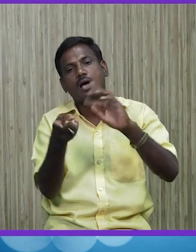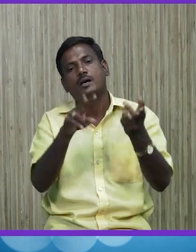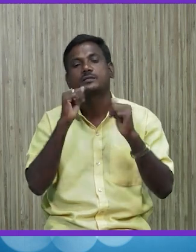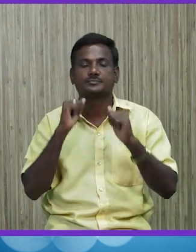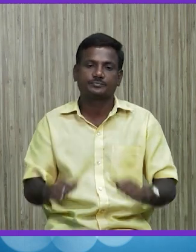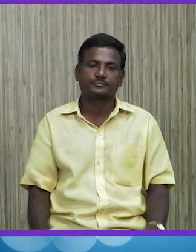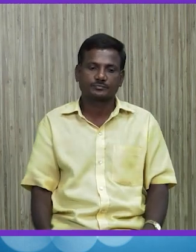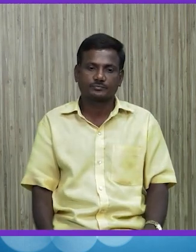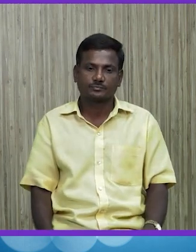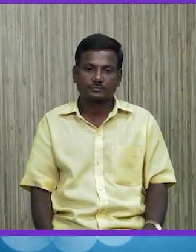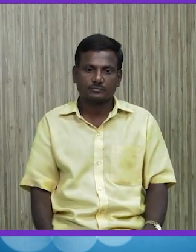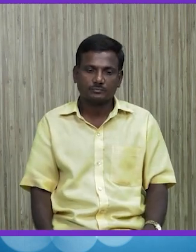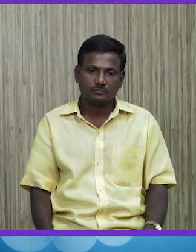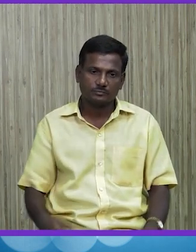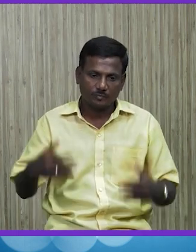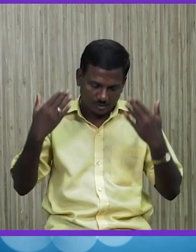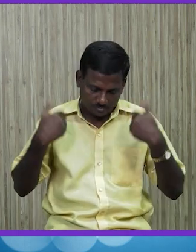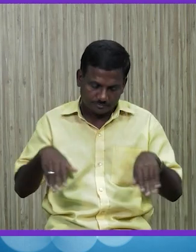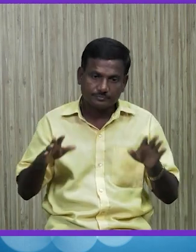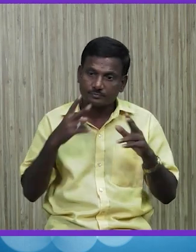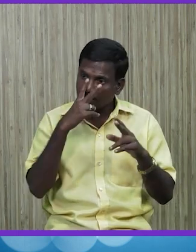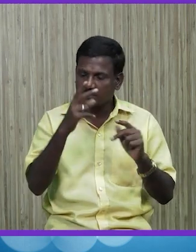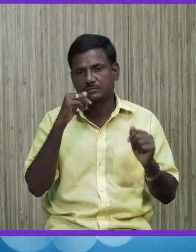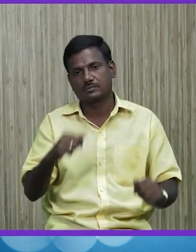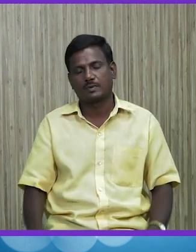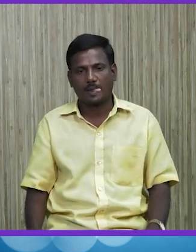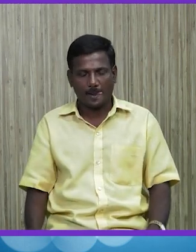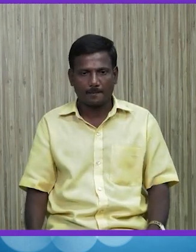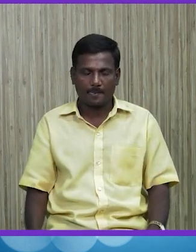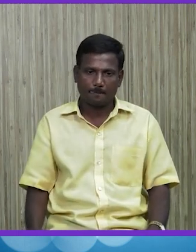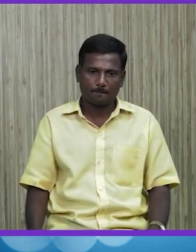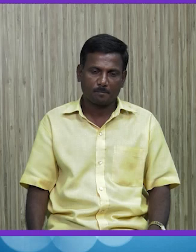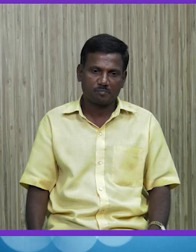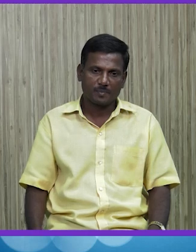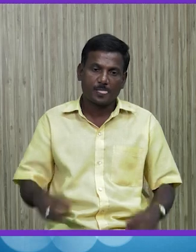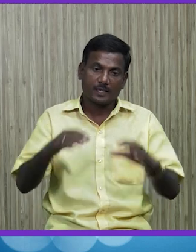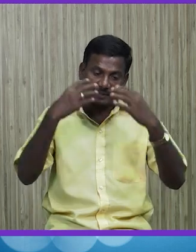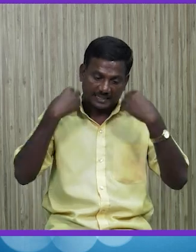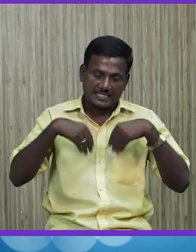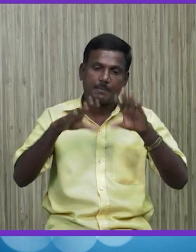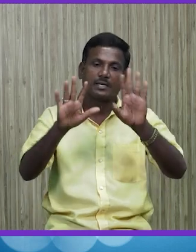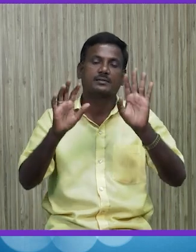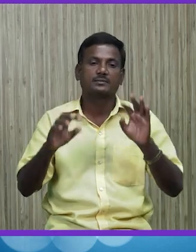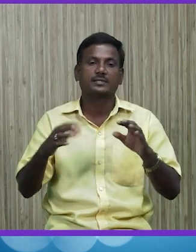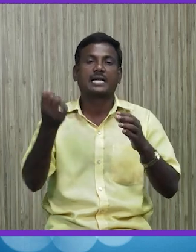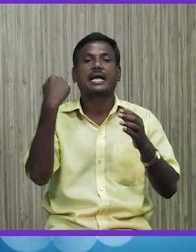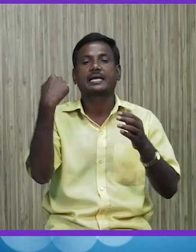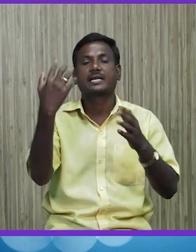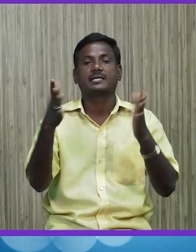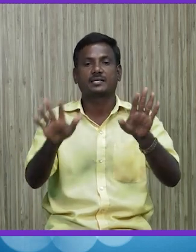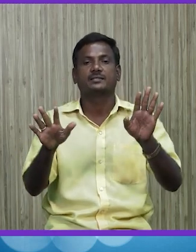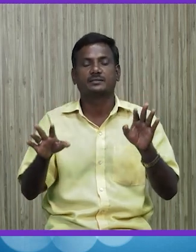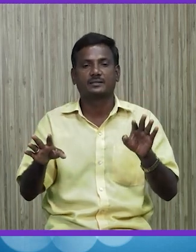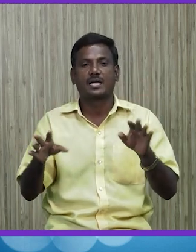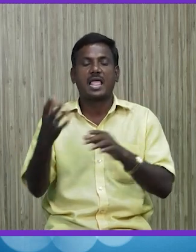அடுத்ததாக இப்ப்பொள்து நான் பார்த்தோமல்லவா அந்தததை மண்டலங்களிலே கயிகளிலே எருக்குக்குக்குக்